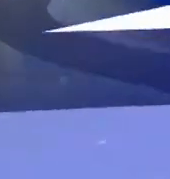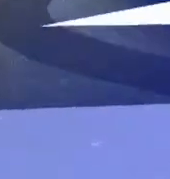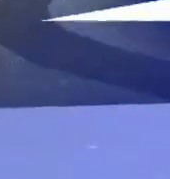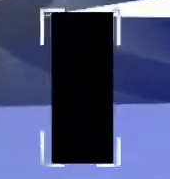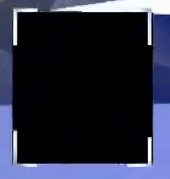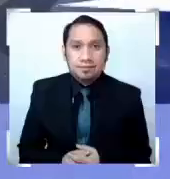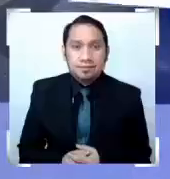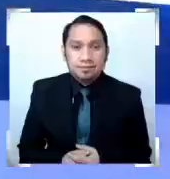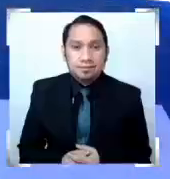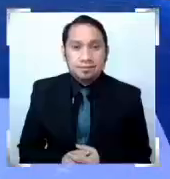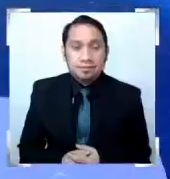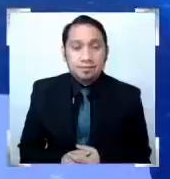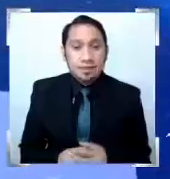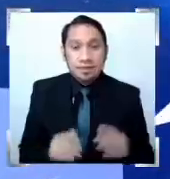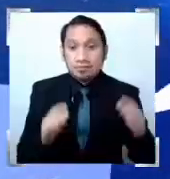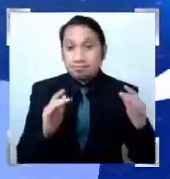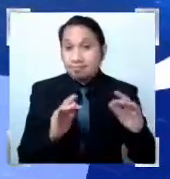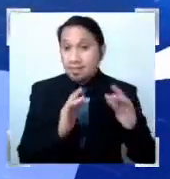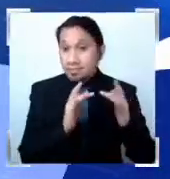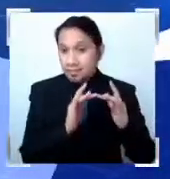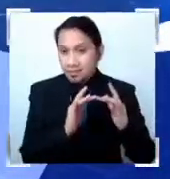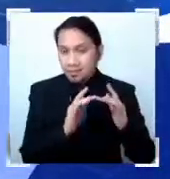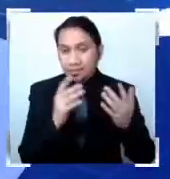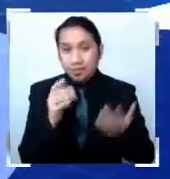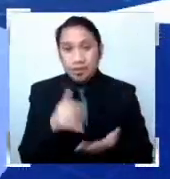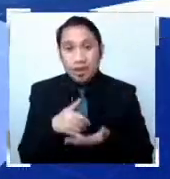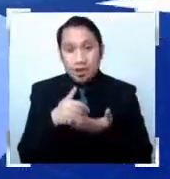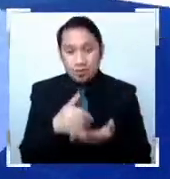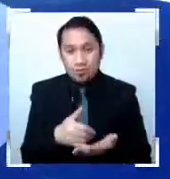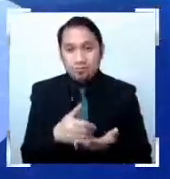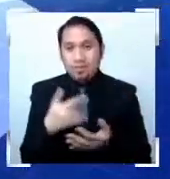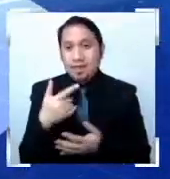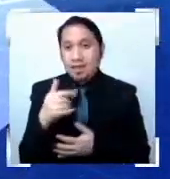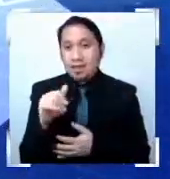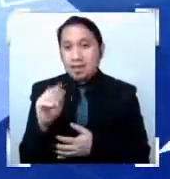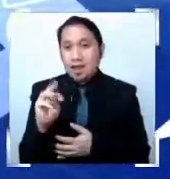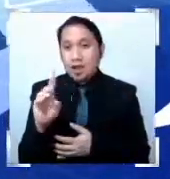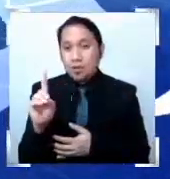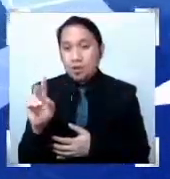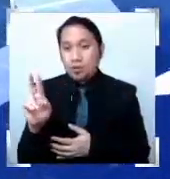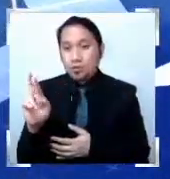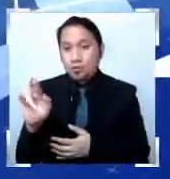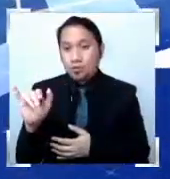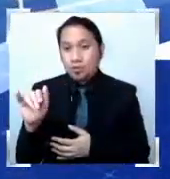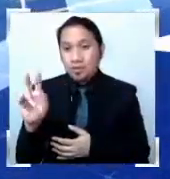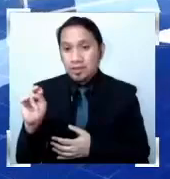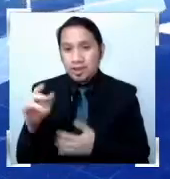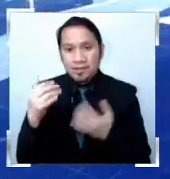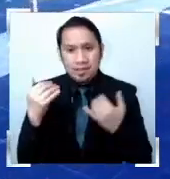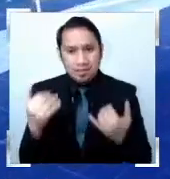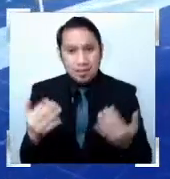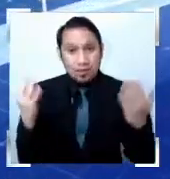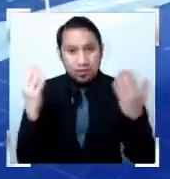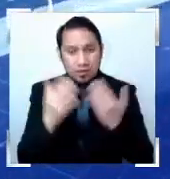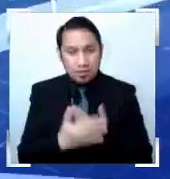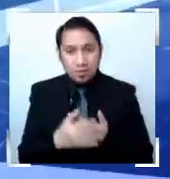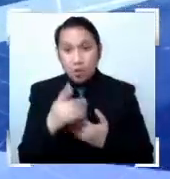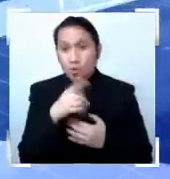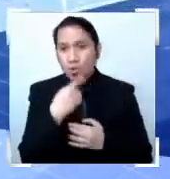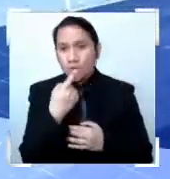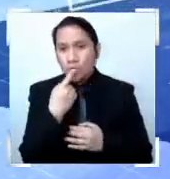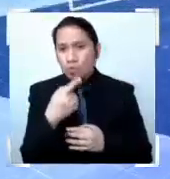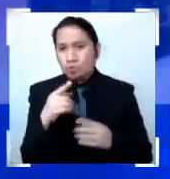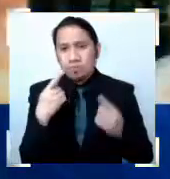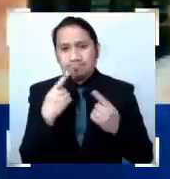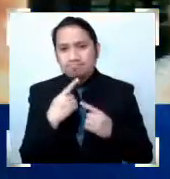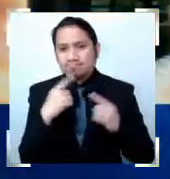Online po ang award day ng 44th Gawad Urian. At ngayong gabi, kinilala ang mga pinakamahuhusay pagdating sa pelikula.